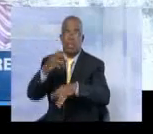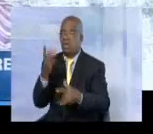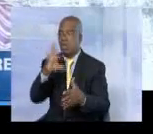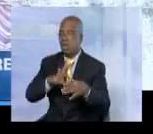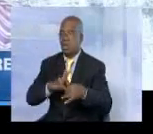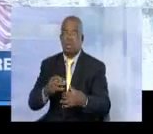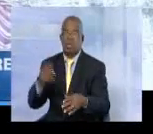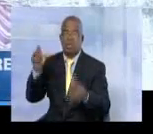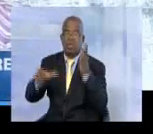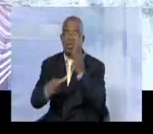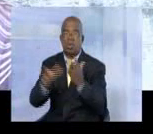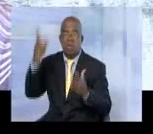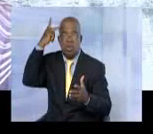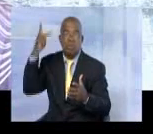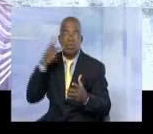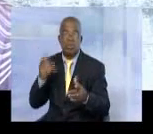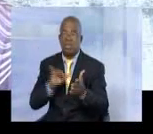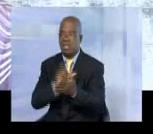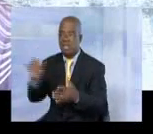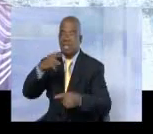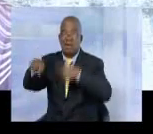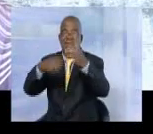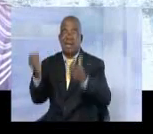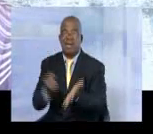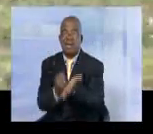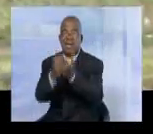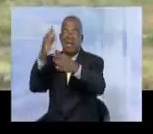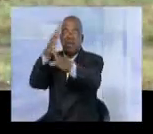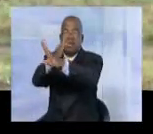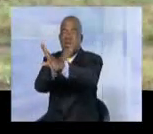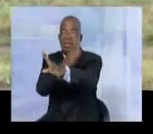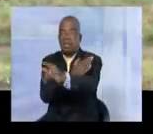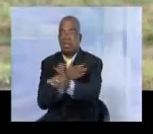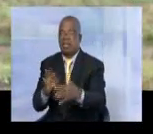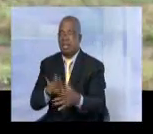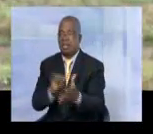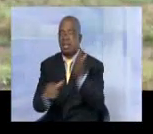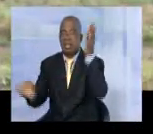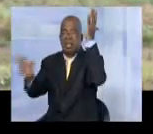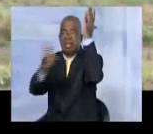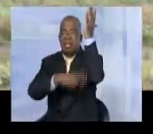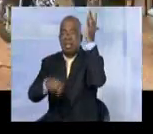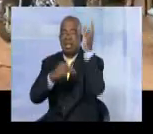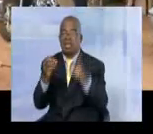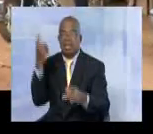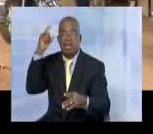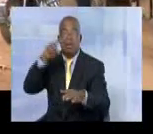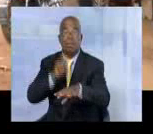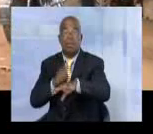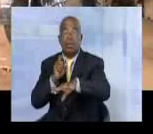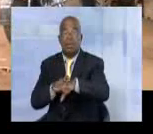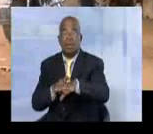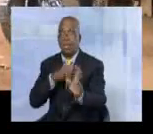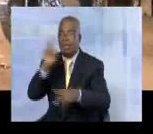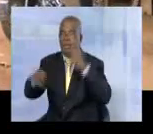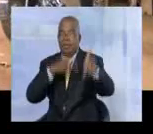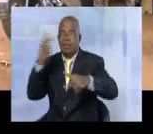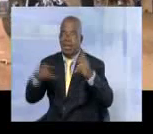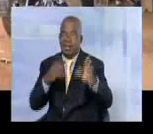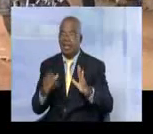je pense même que c'est la base même du développement de Marabagassa. Pour l'heure, les braves populations de Marabagassa se mobilisent